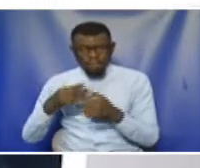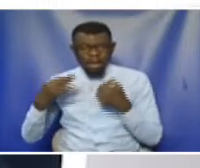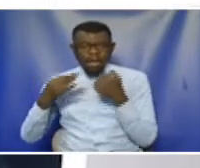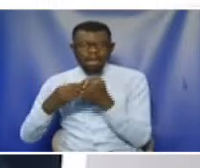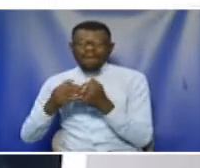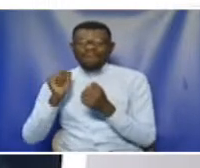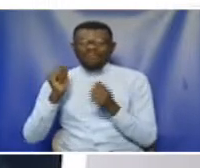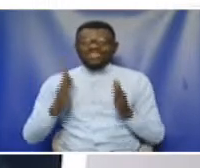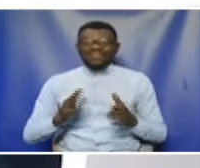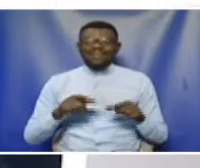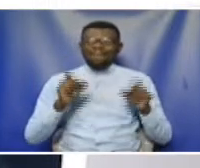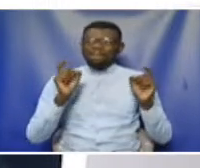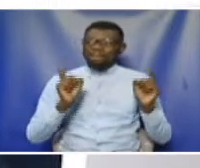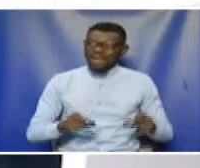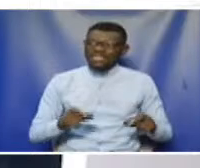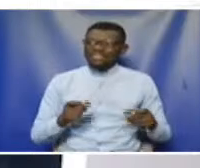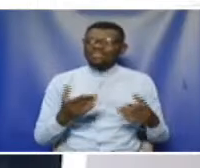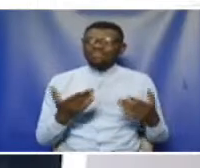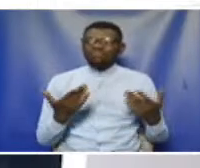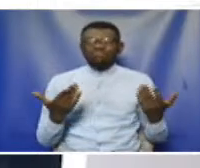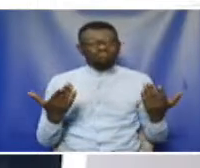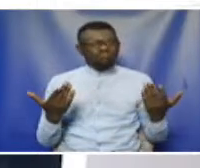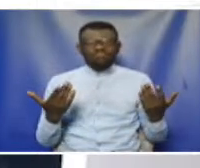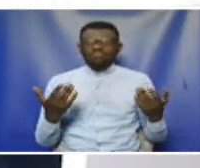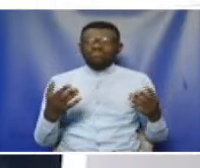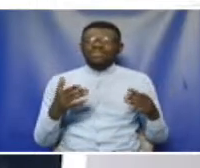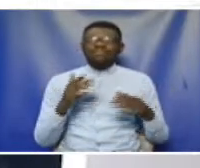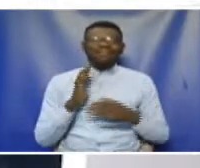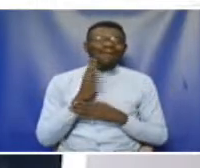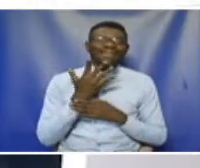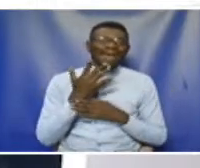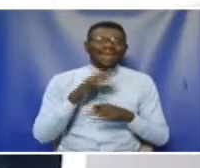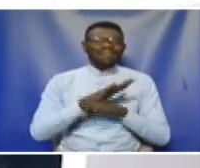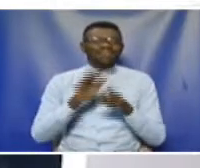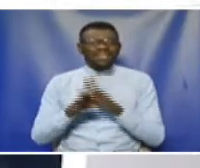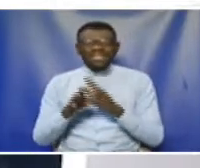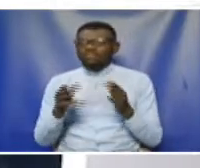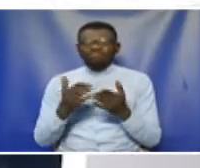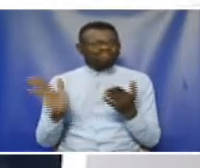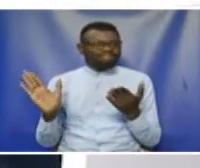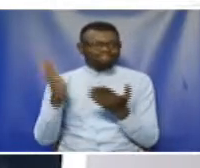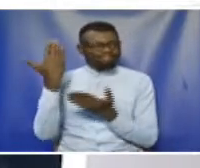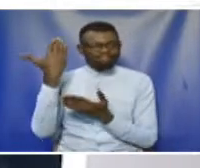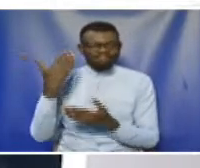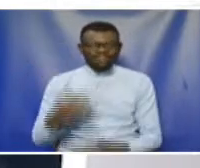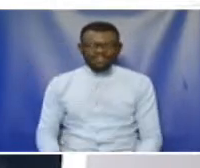wanasiasa wanahakikisha wameondoa yale mabango kwa ajili ya kuhifadhi mazingira. Usiende mbali.